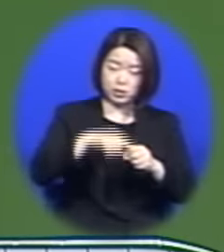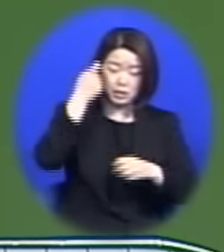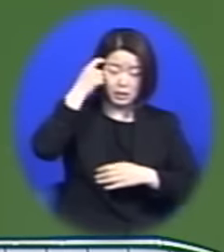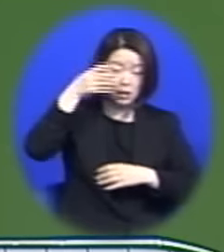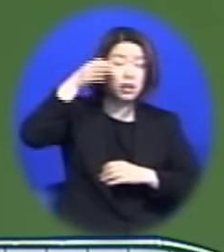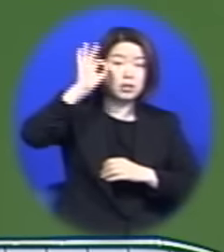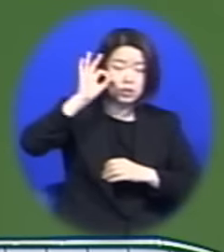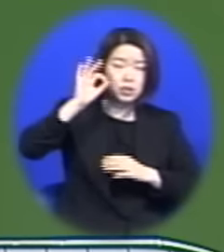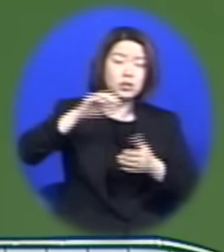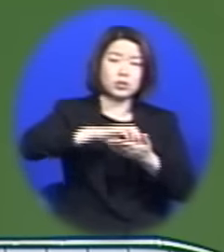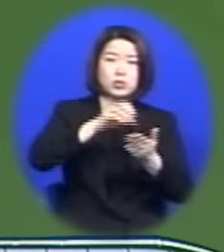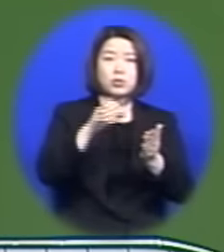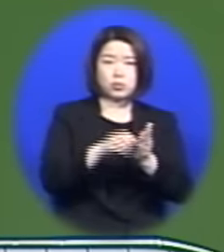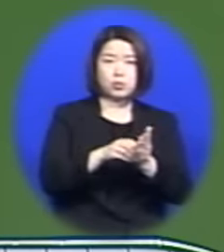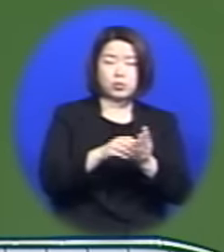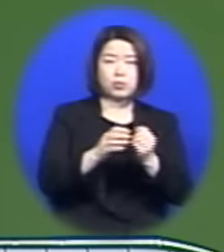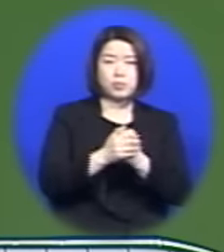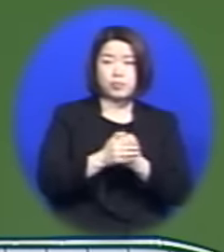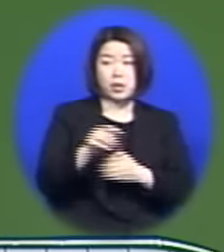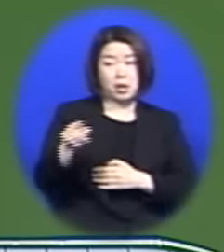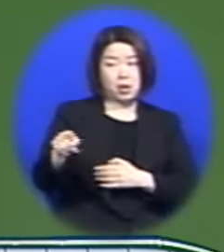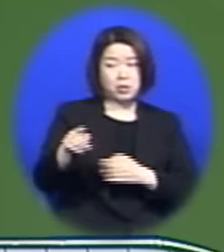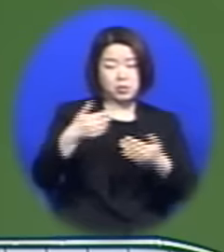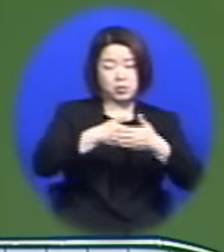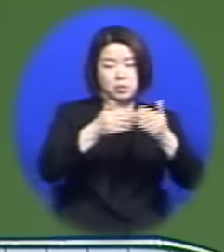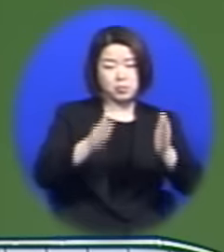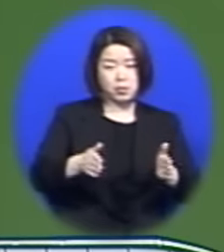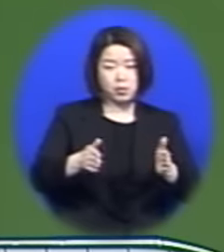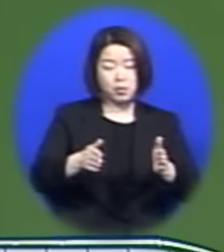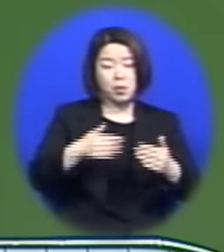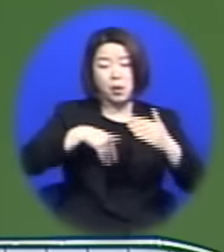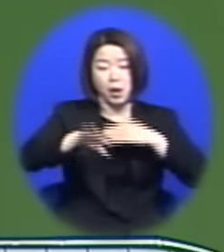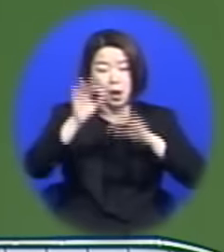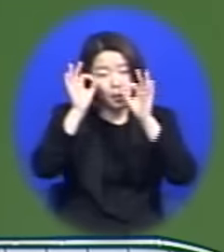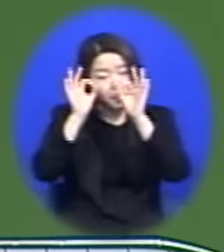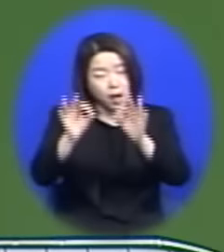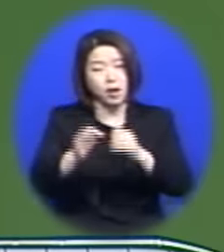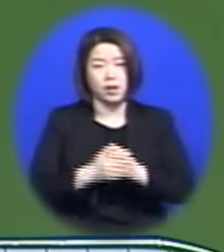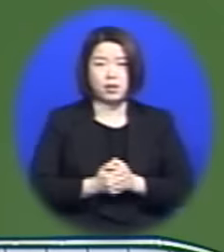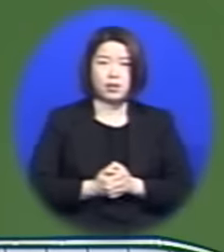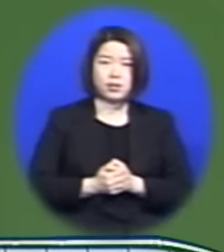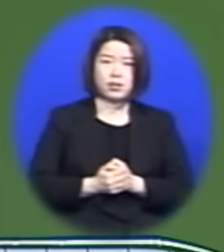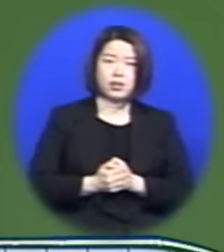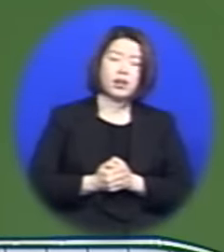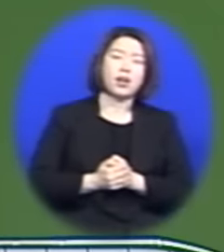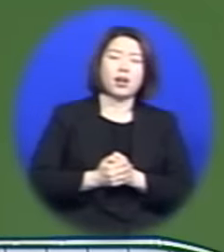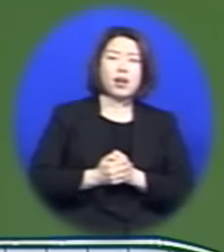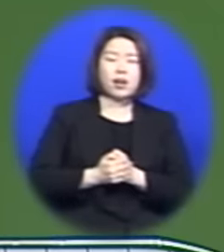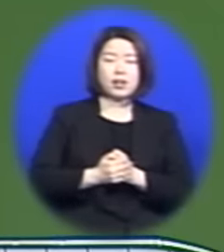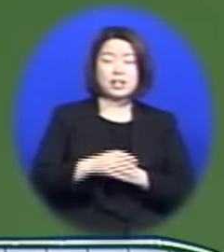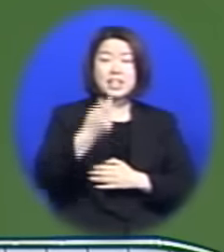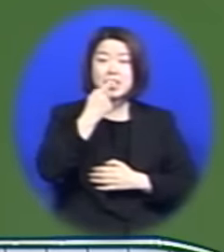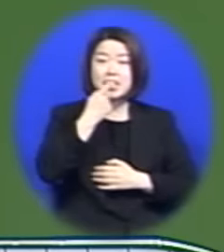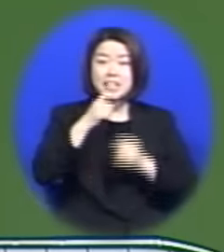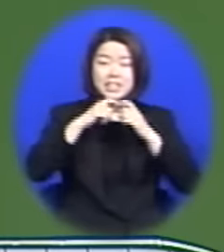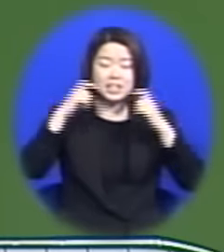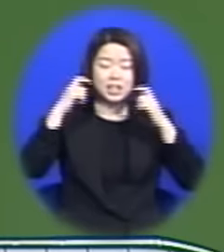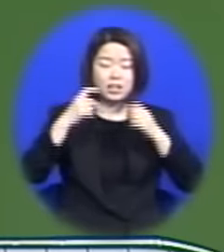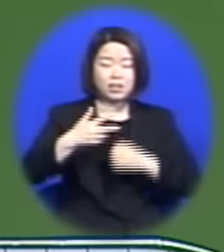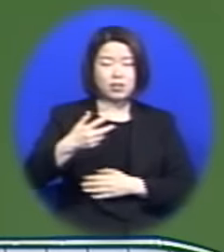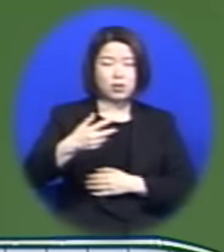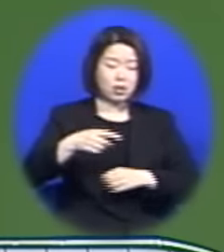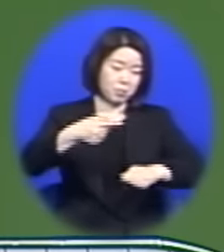들 정도로 그래서 그 병실을 이렇게가 봤더니 간호사가 그 아이에게 링거